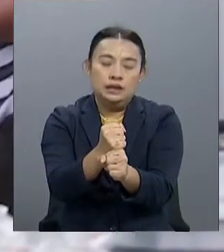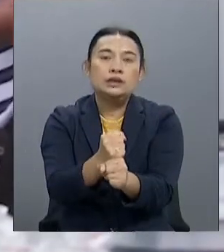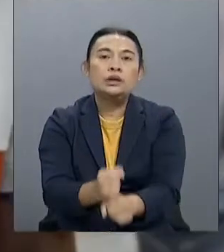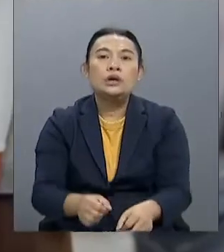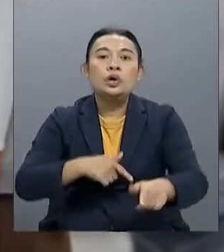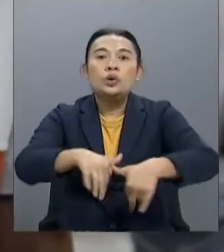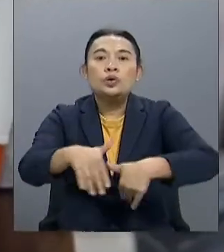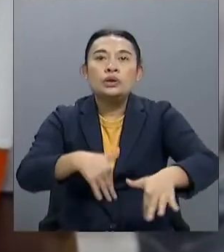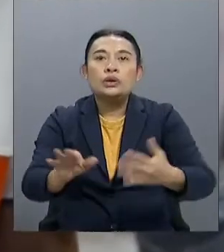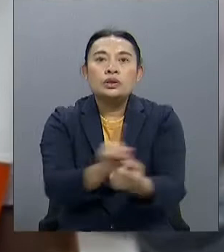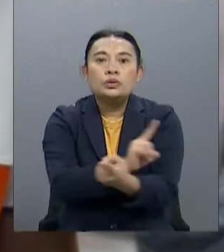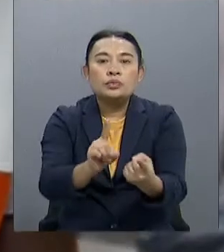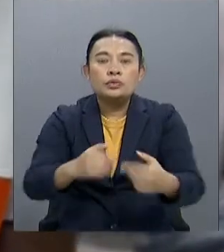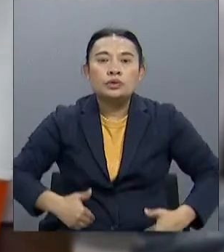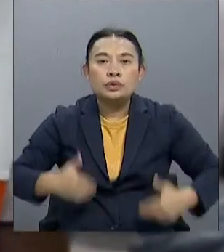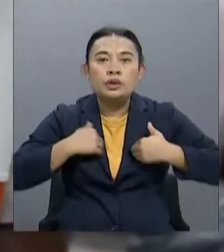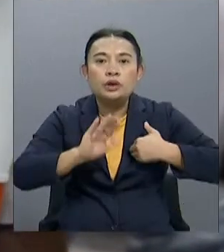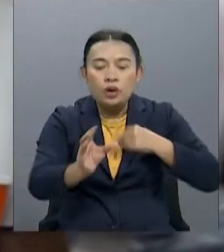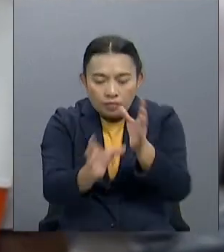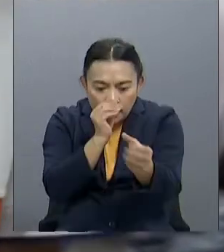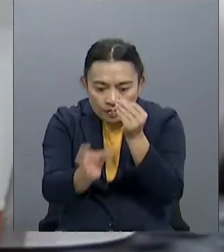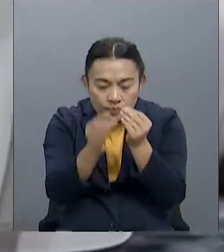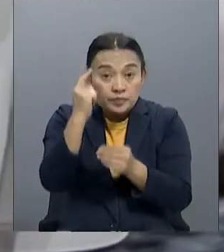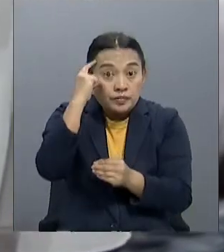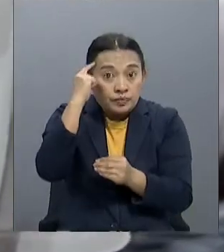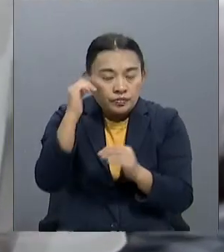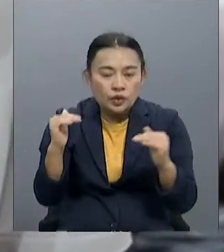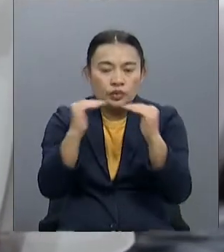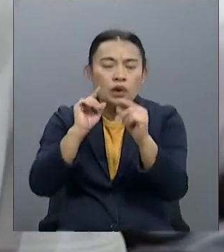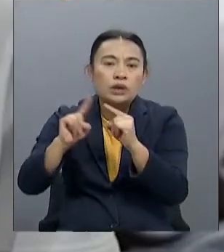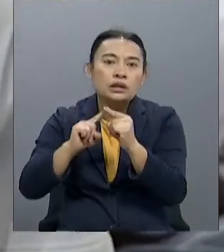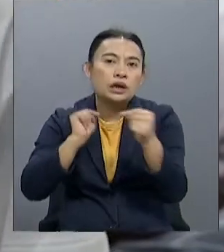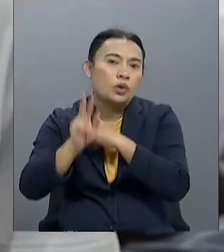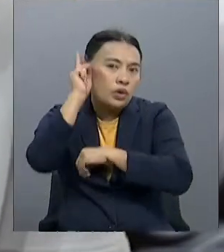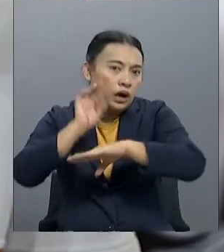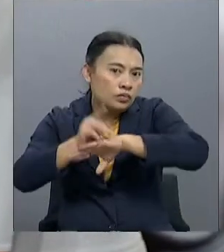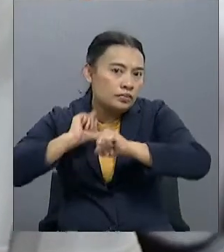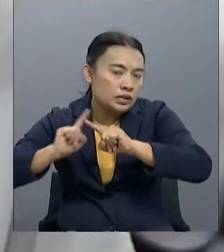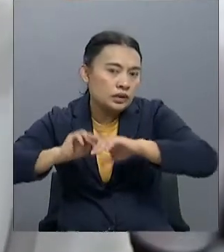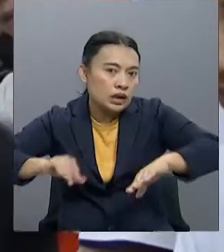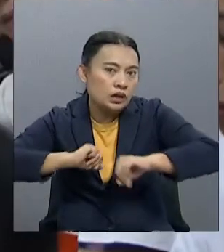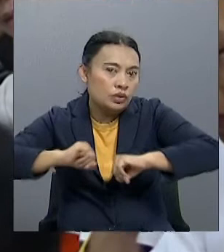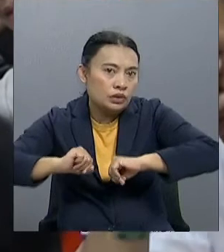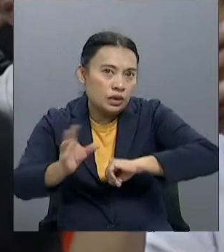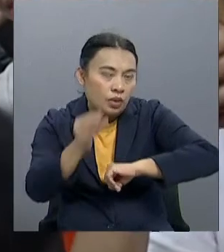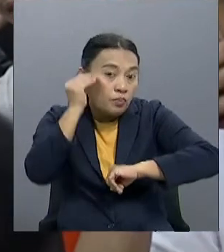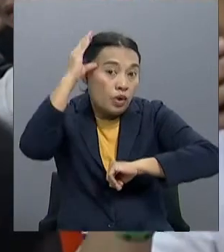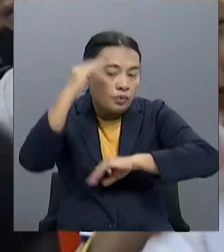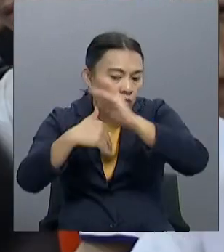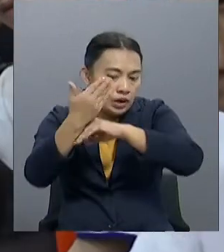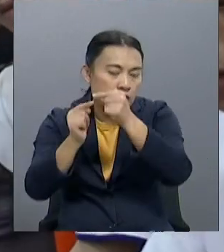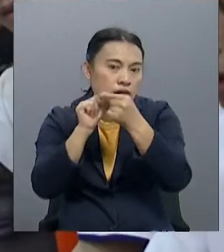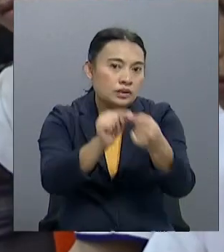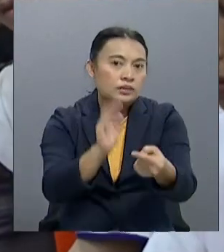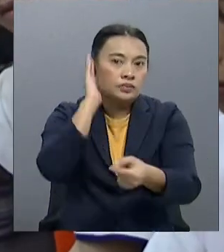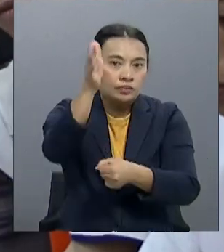ตชุมชนทั้งยังเป็นการสร้างกระบวนการการรู้เท่าทันสื่อแก่เด็กเยาวชนและนำความรู้ที่ได้ไปพัฒนาต่อยอดในอนา